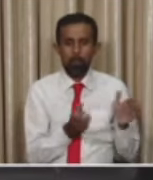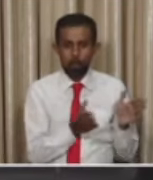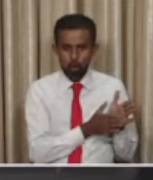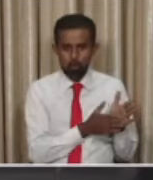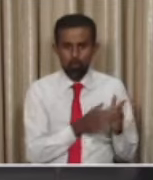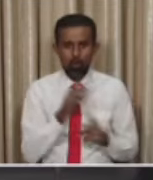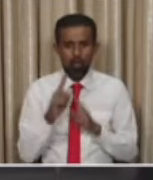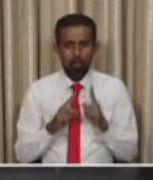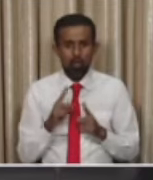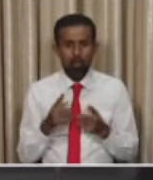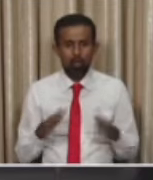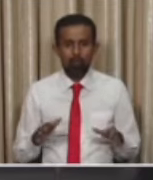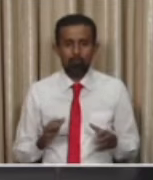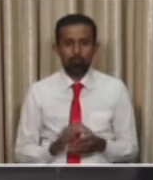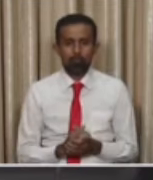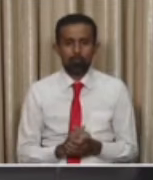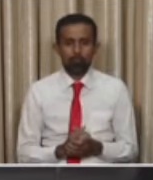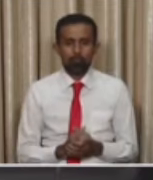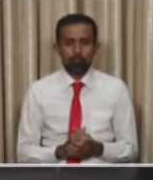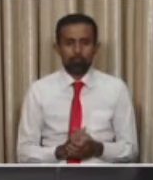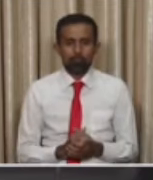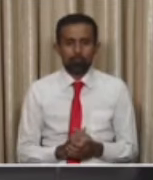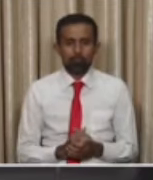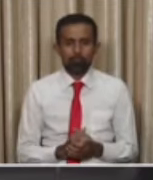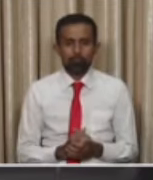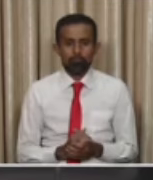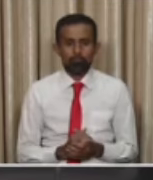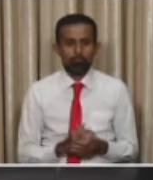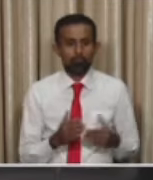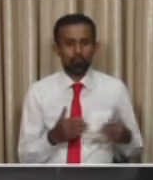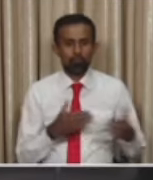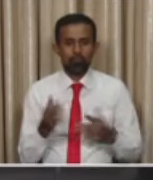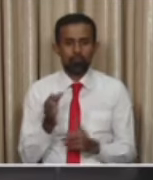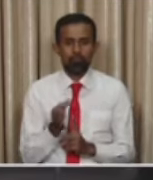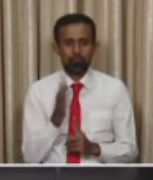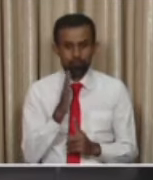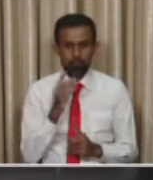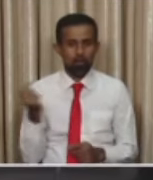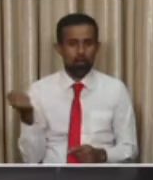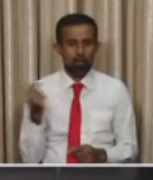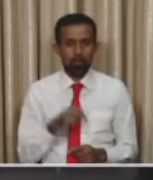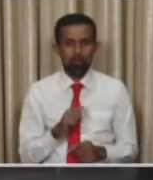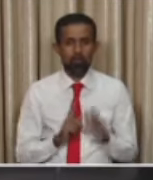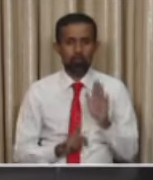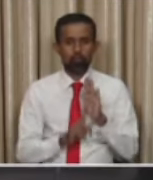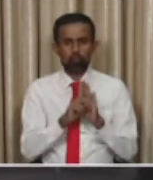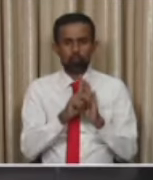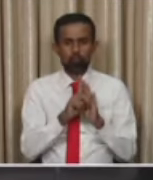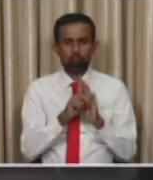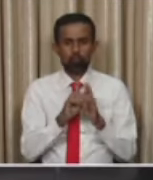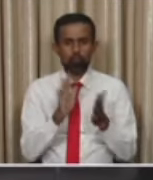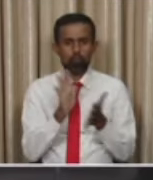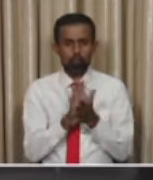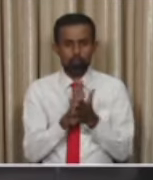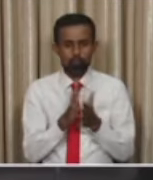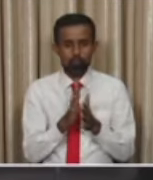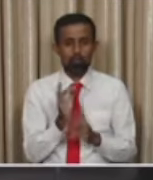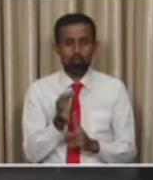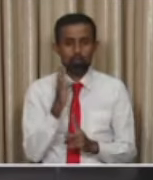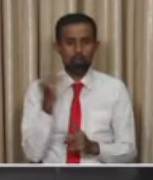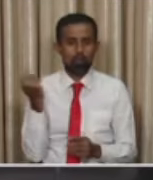සාකච්ඡා කළා. දැන් බලන්න එක එක ජනාධිපතිවරු වෙනවා. ඇවිල්ලා උතුරු වසන්තය කියලා එකක් ගන්නවා. ඒ